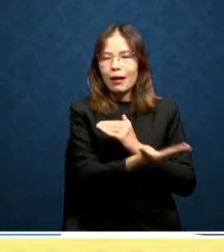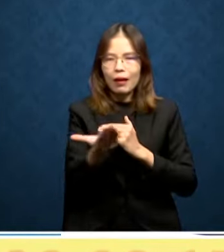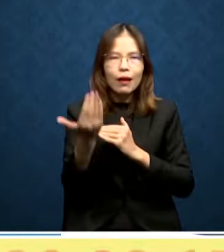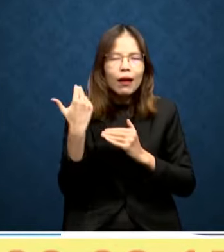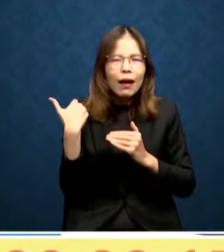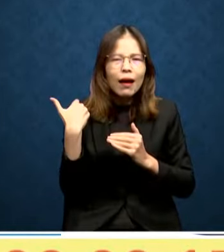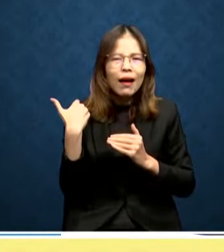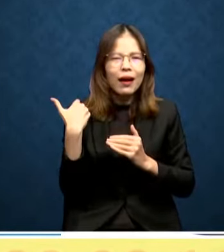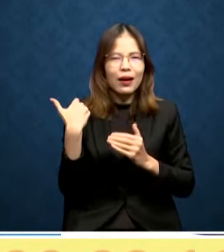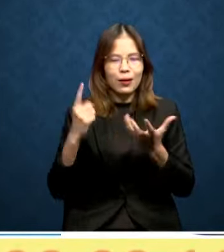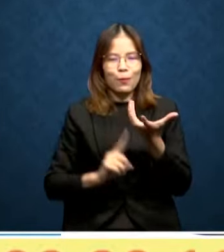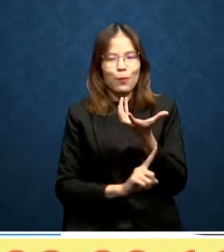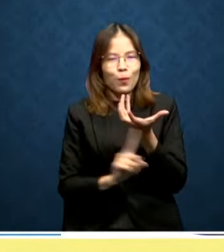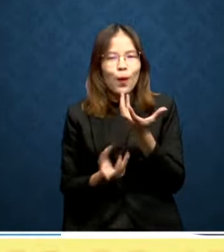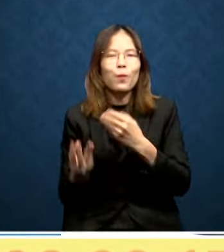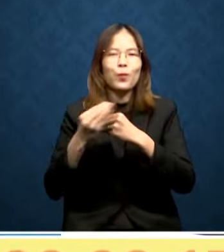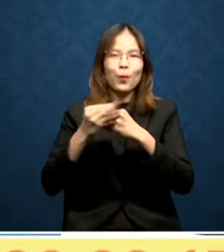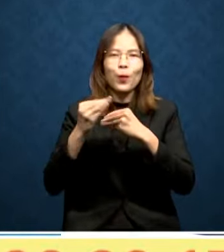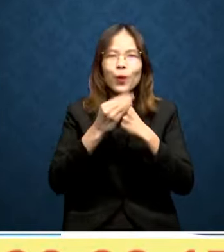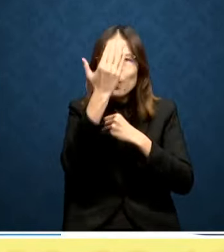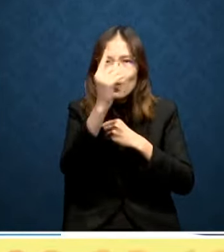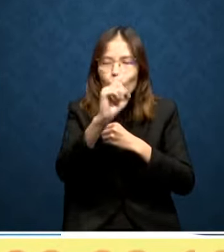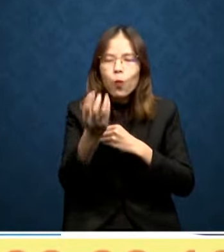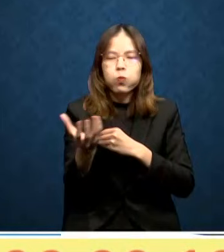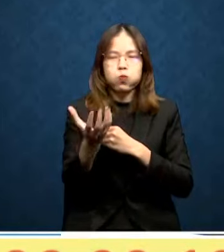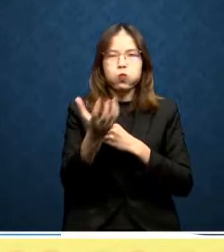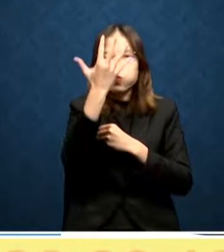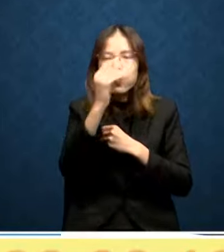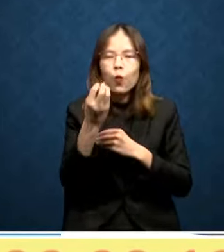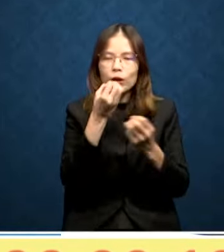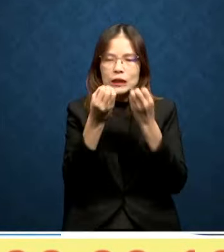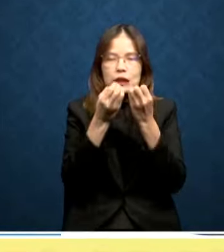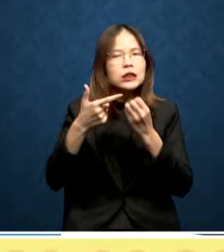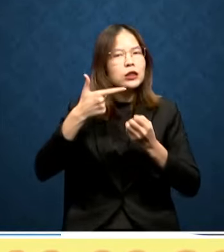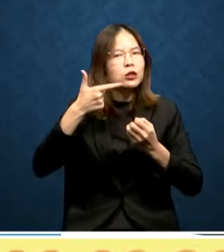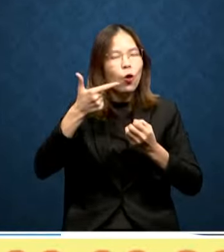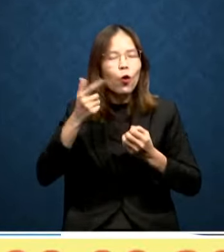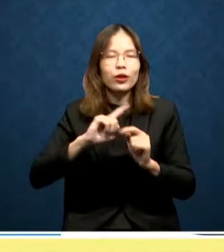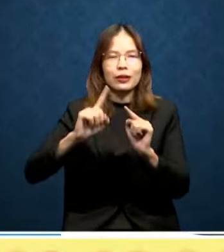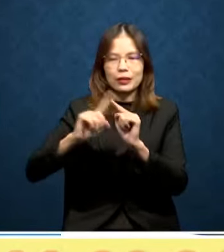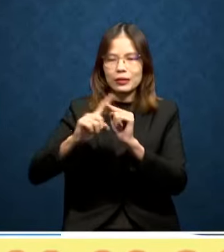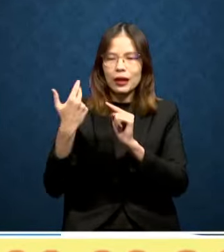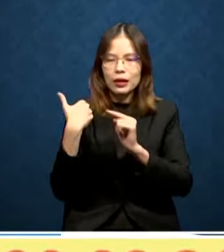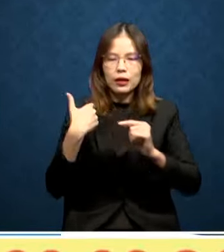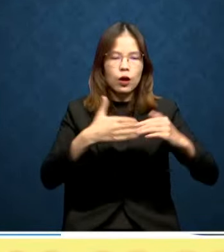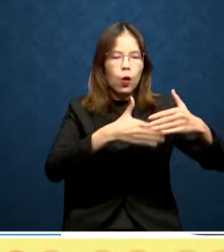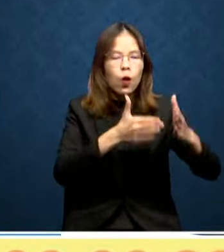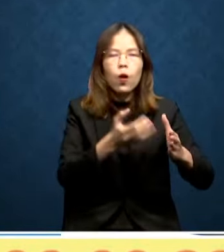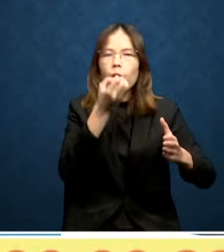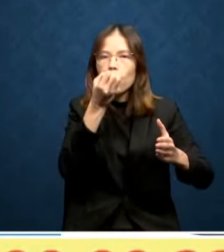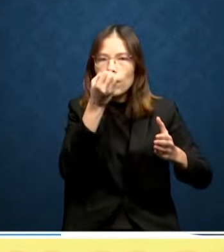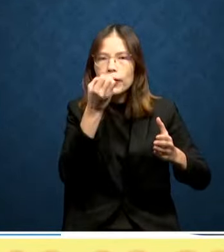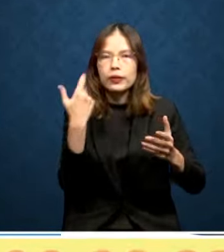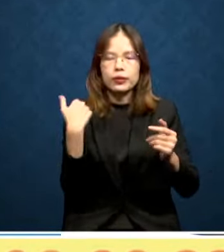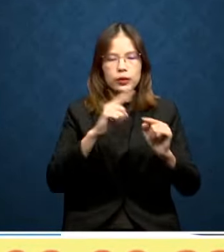อร่อยมากในห้องอาหารจากการที่เป็นก Testเราจะเป็นห้องอาหารที่เป็น Clean